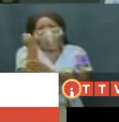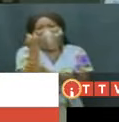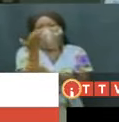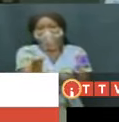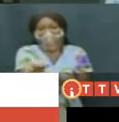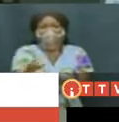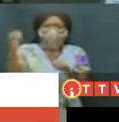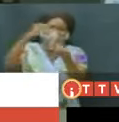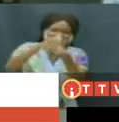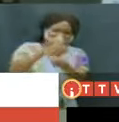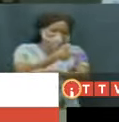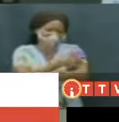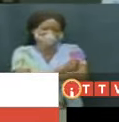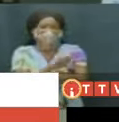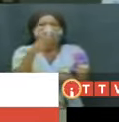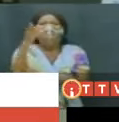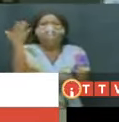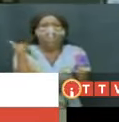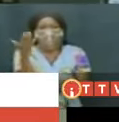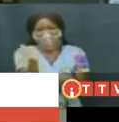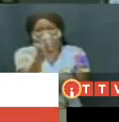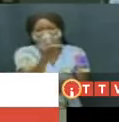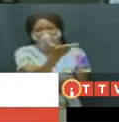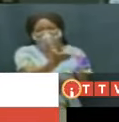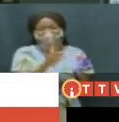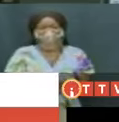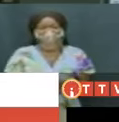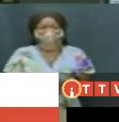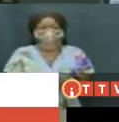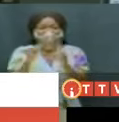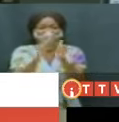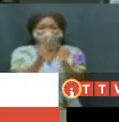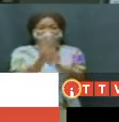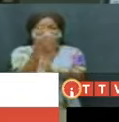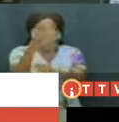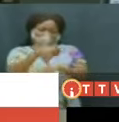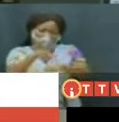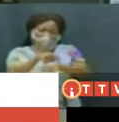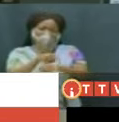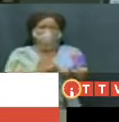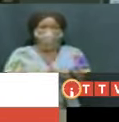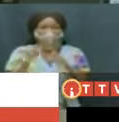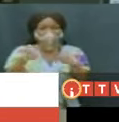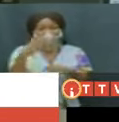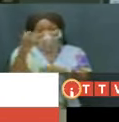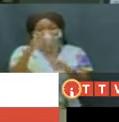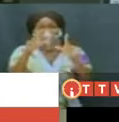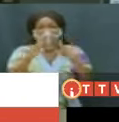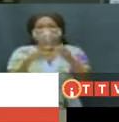kuphatikiza katemera amene anena nduna maola 24 apitawa mdziko muno anthu